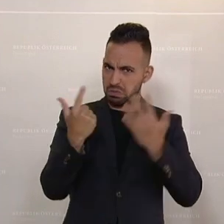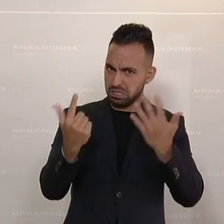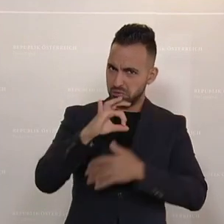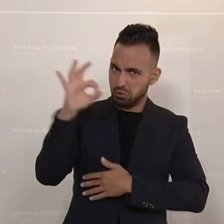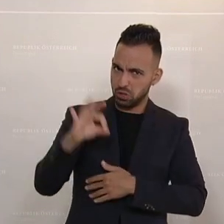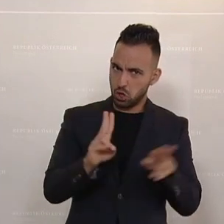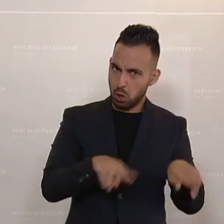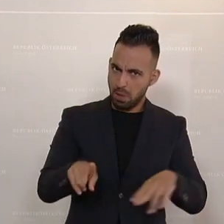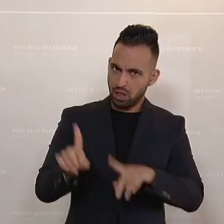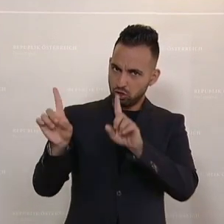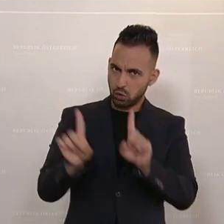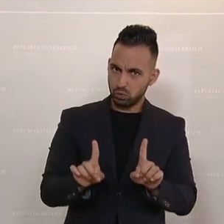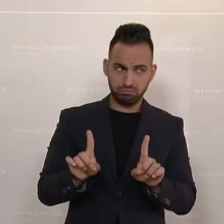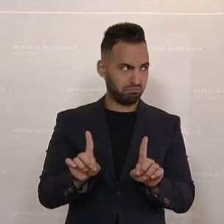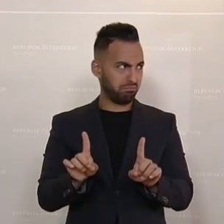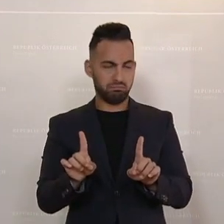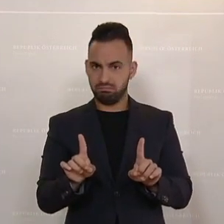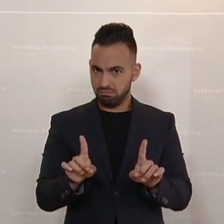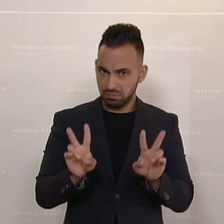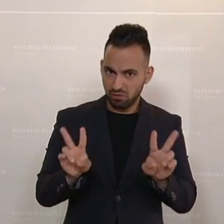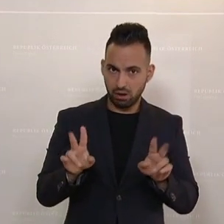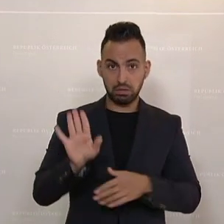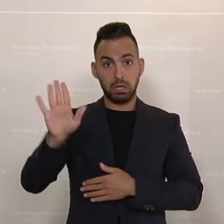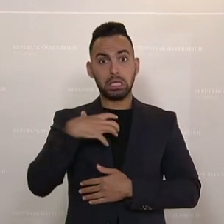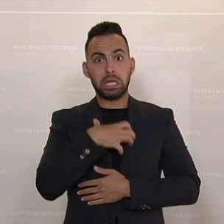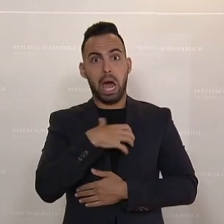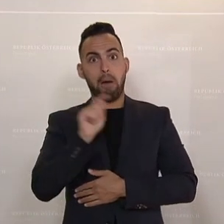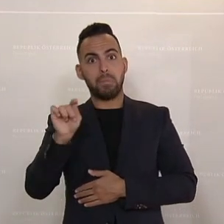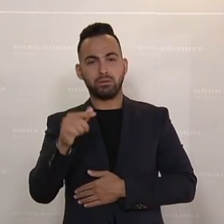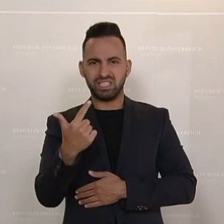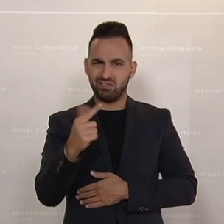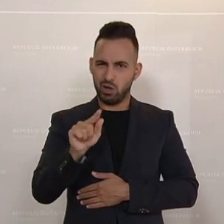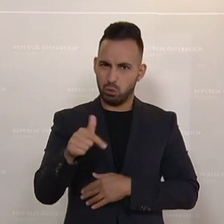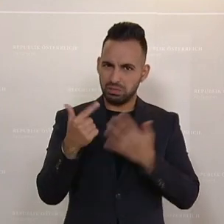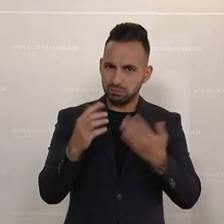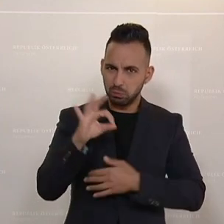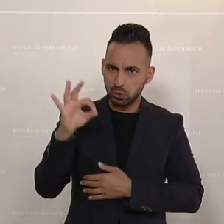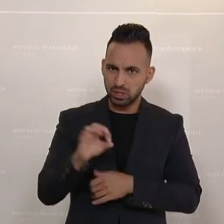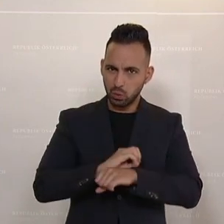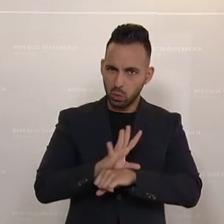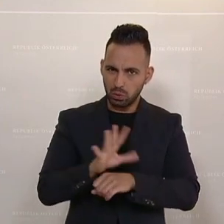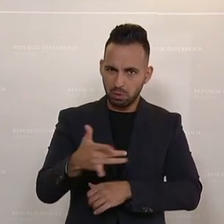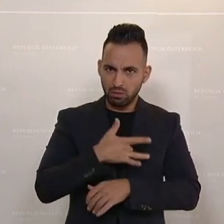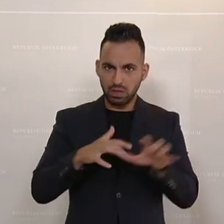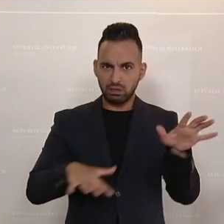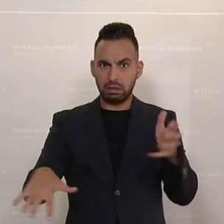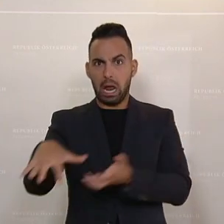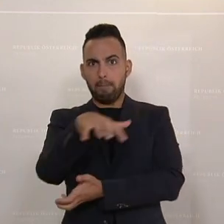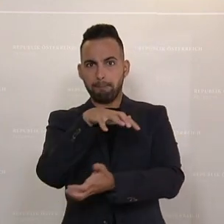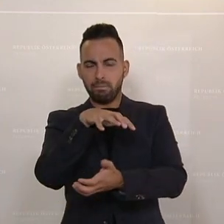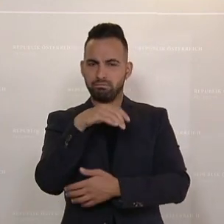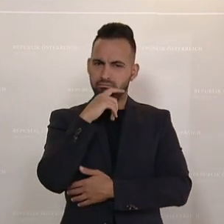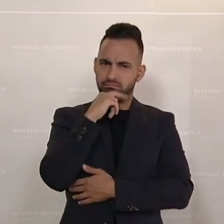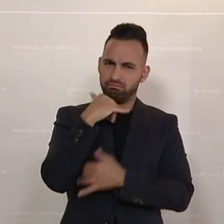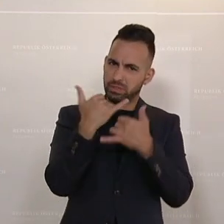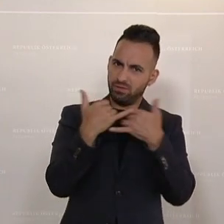2,7% auf der Normalstation, wo sich die Dramen nach seinen eigenen Worten abspielen bei 2,7% Belegung durch Covid-Patienten, ohne die